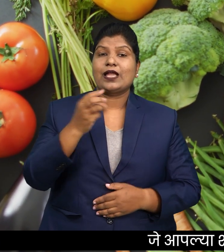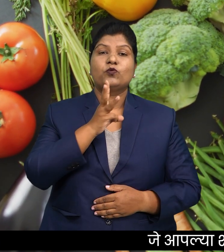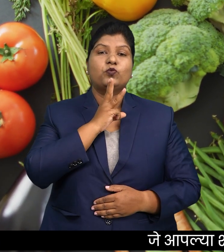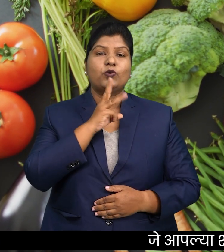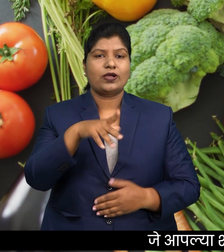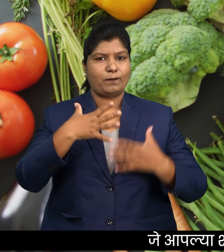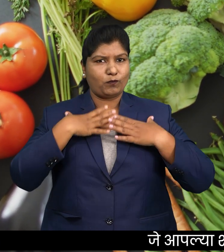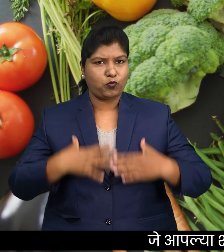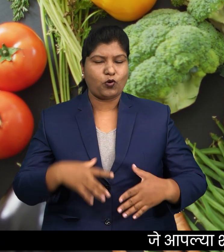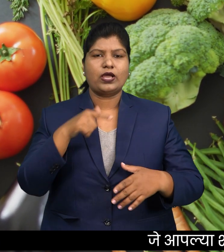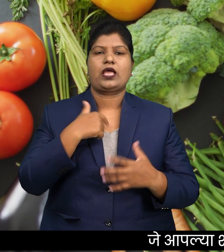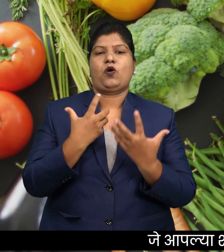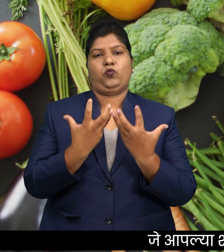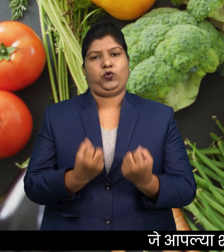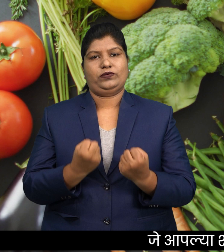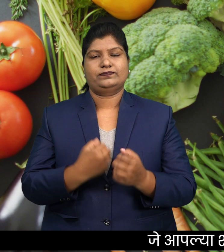देखील आवश्यक असतात.